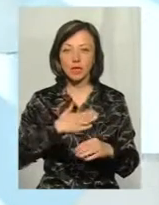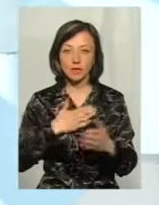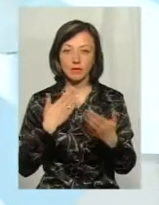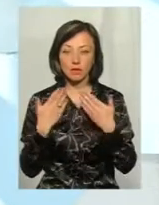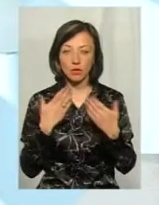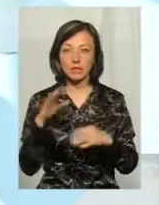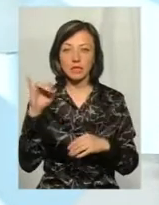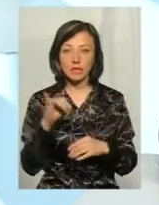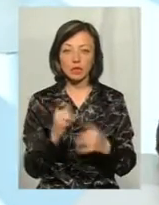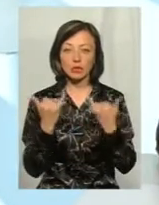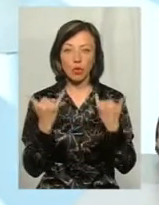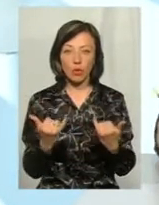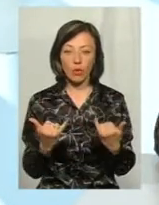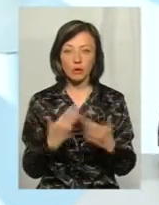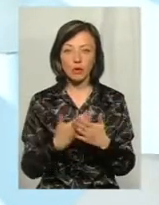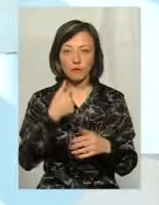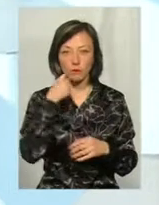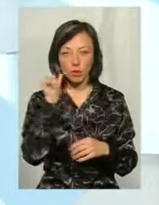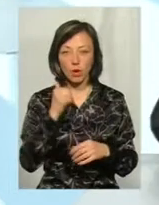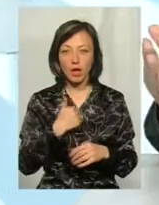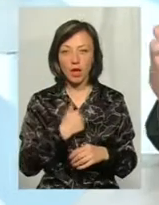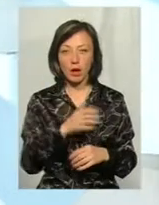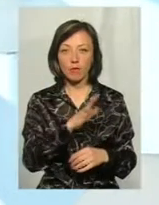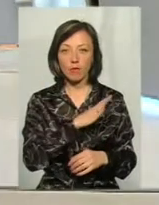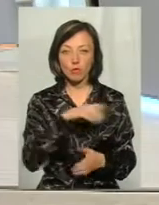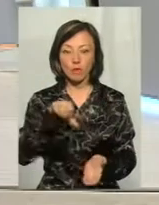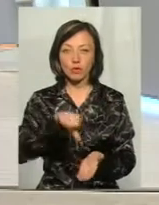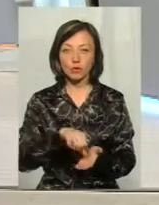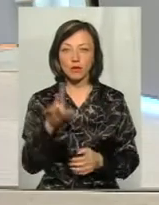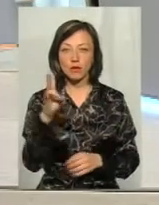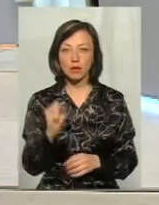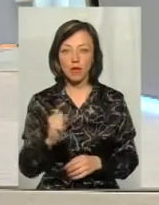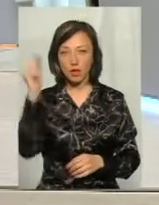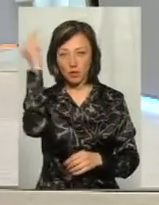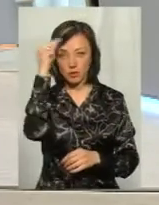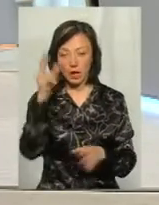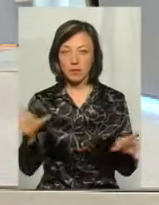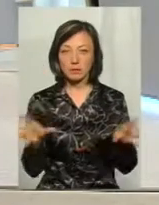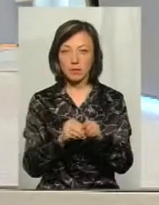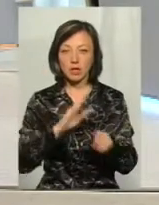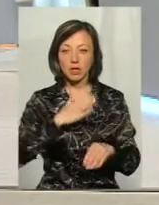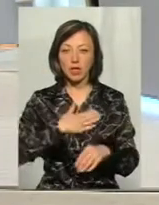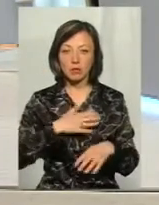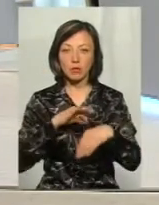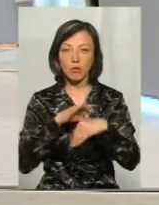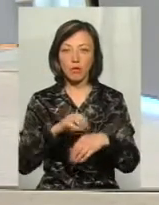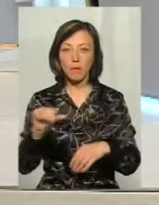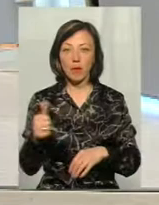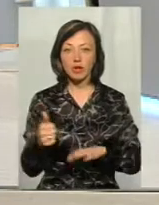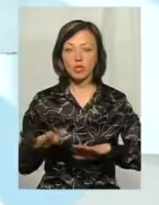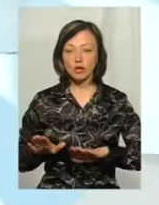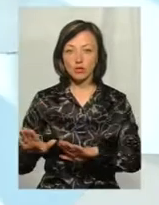От. І сьогодні, от, скажімо, вчора я був, значить, присутній на навчаннях спільних наших, які проводив перший